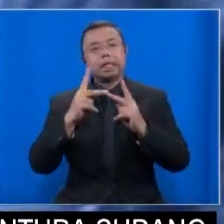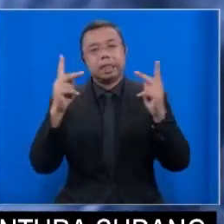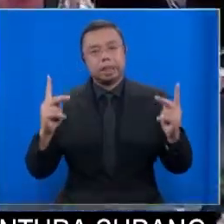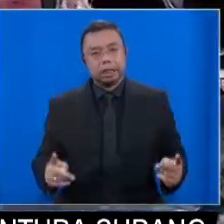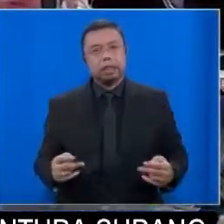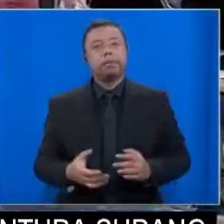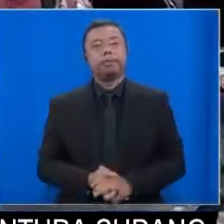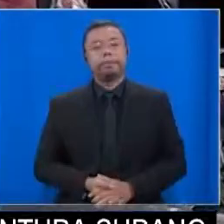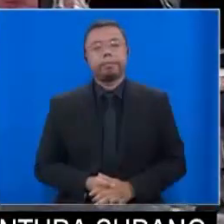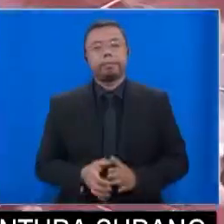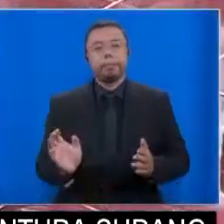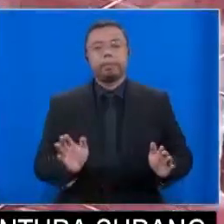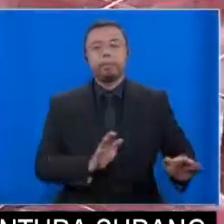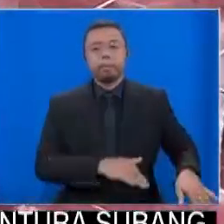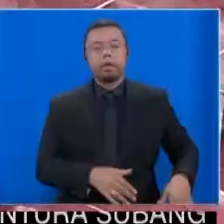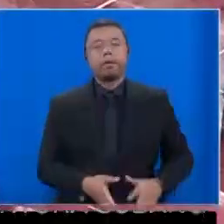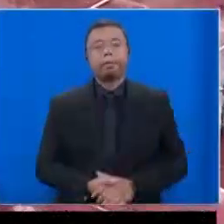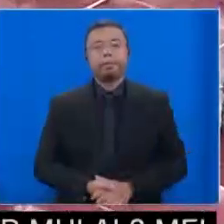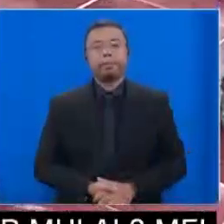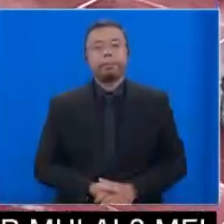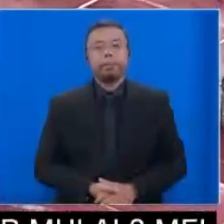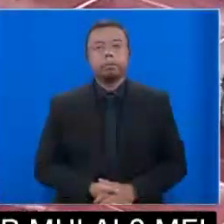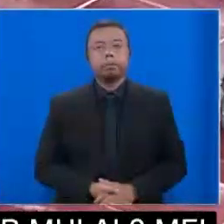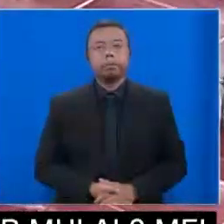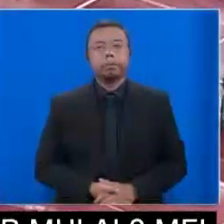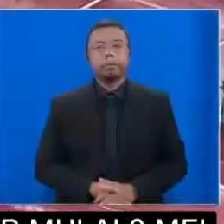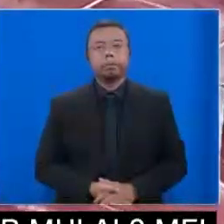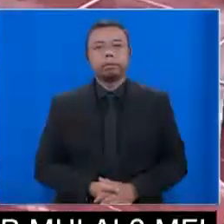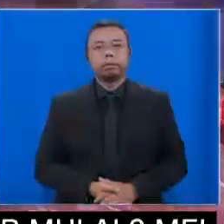Kediri. Tim Liputan CNN Indonesia.